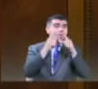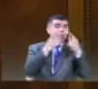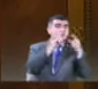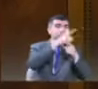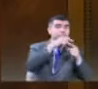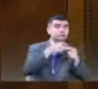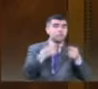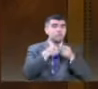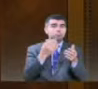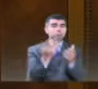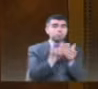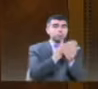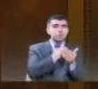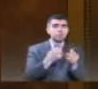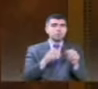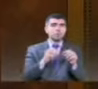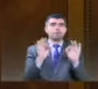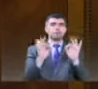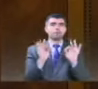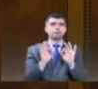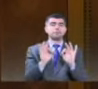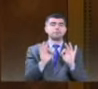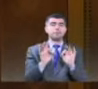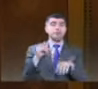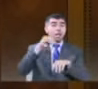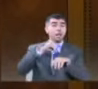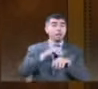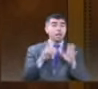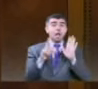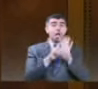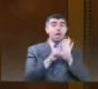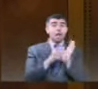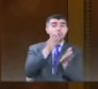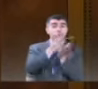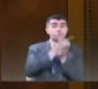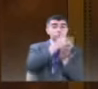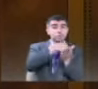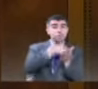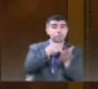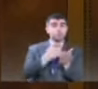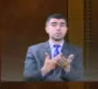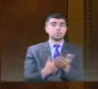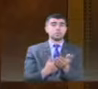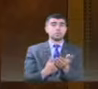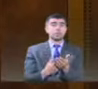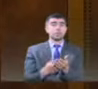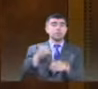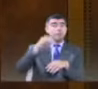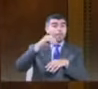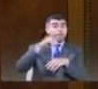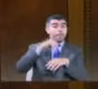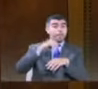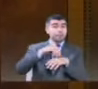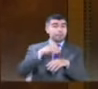المشاريع التي لم تنجز في مجال حقوق الإنسان. في مجال حقوق الإنسان أو في مجال حقوق